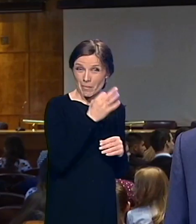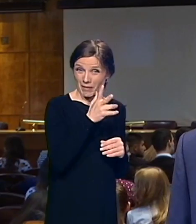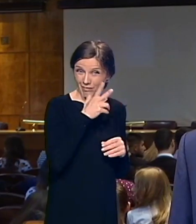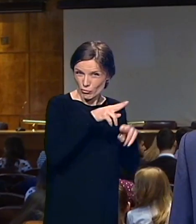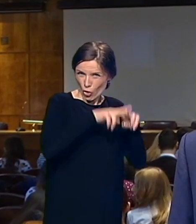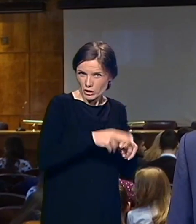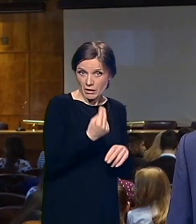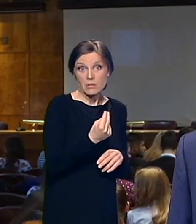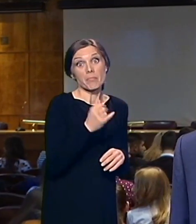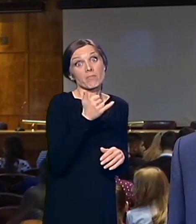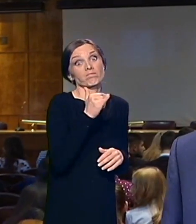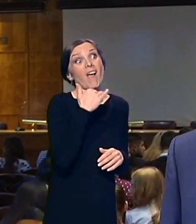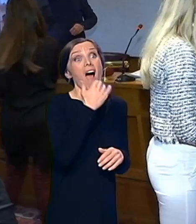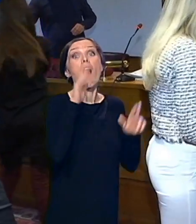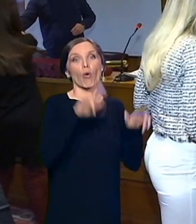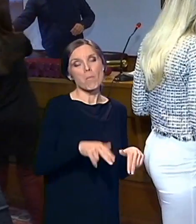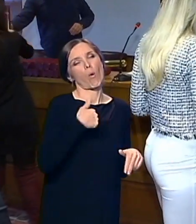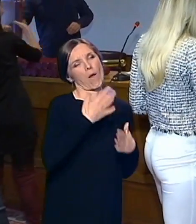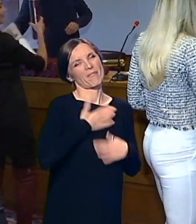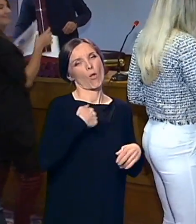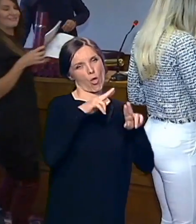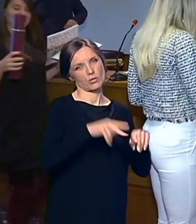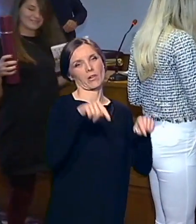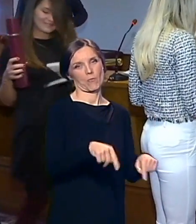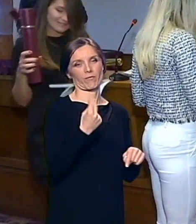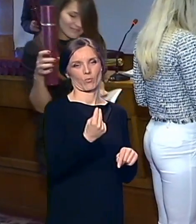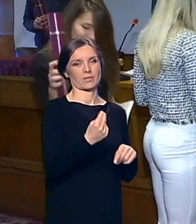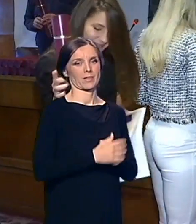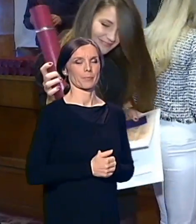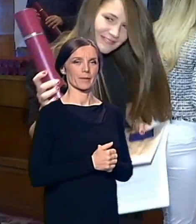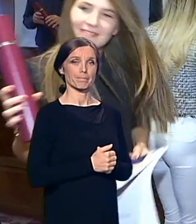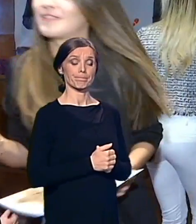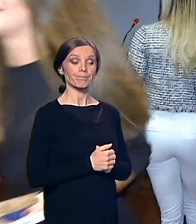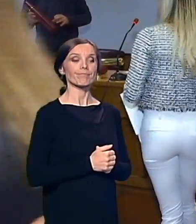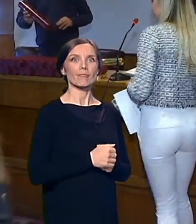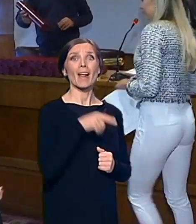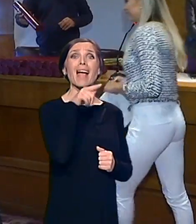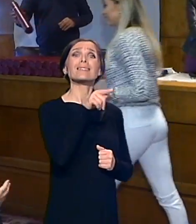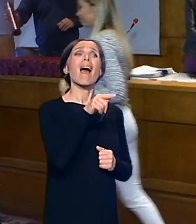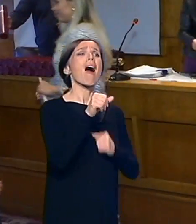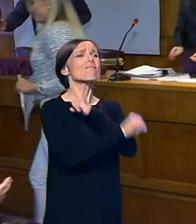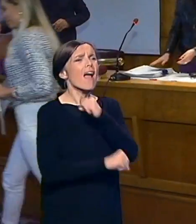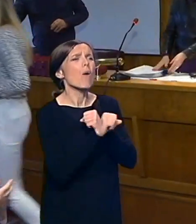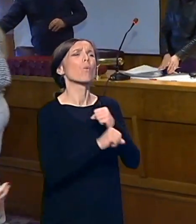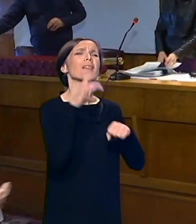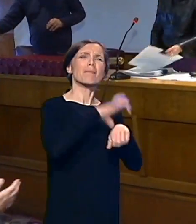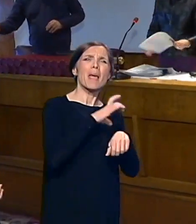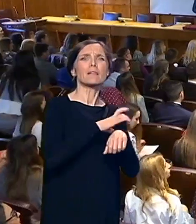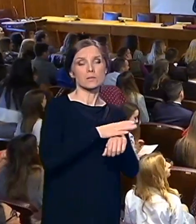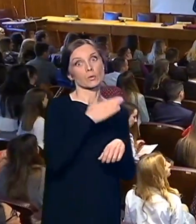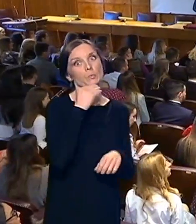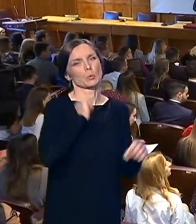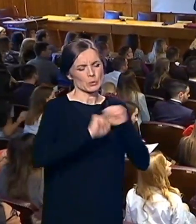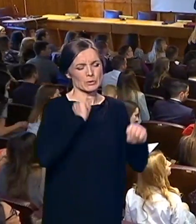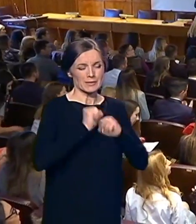mogu, da ostanem, ali... Posle velikog uloženog truda da se stekne zvanje lekara, dolazi najteži deo.